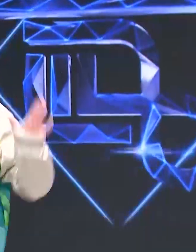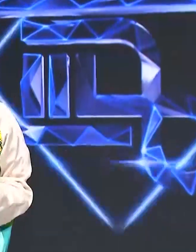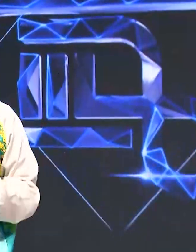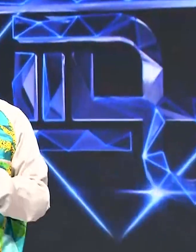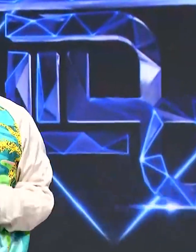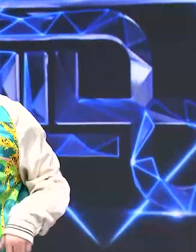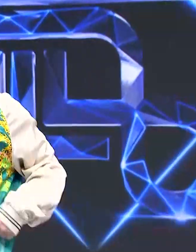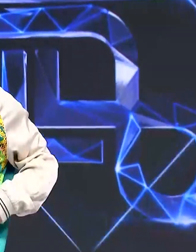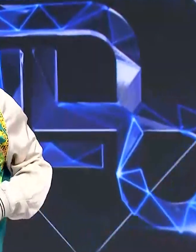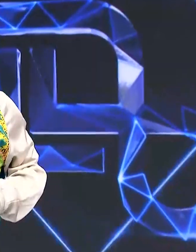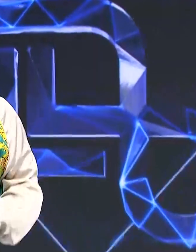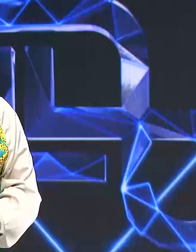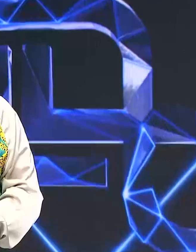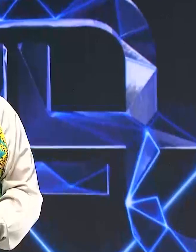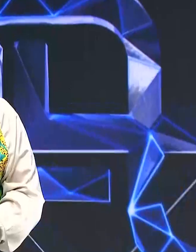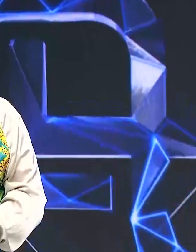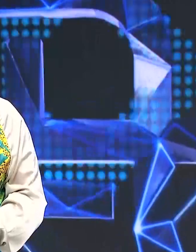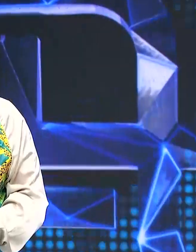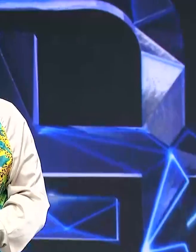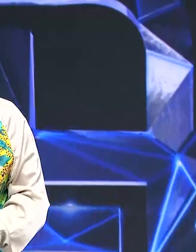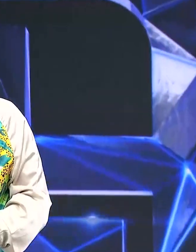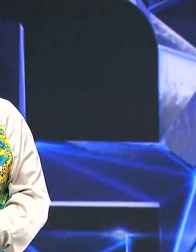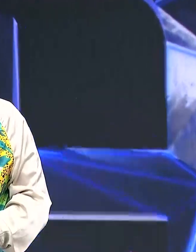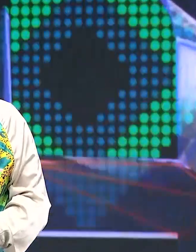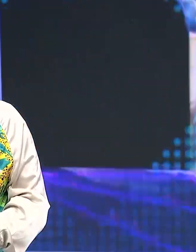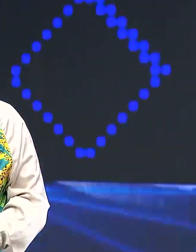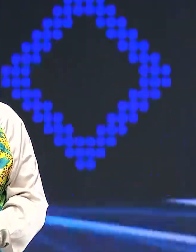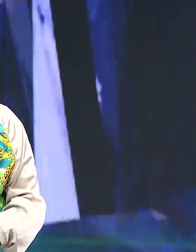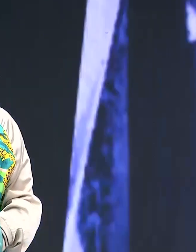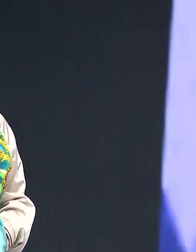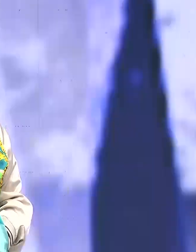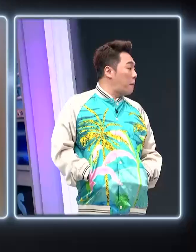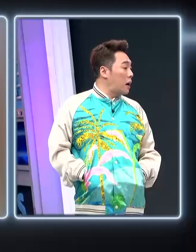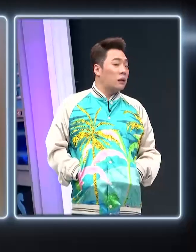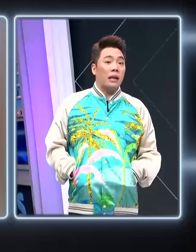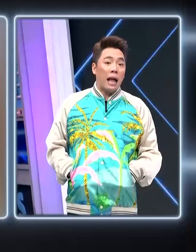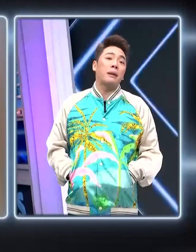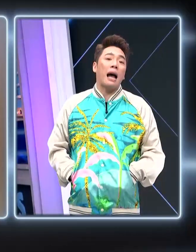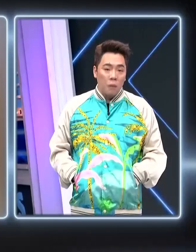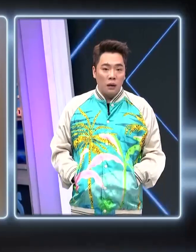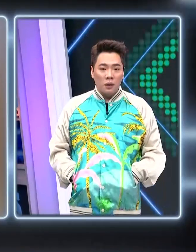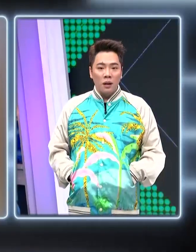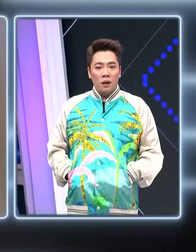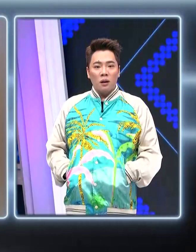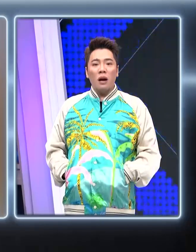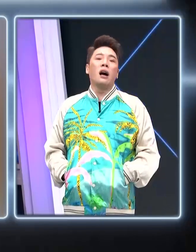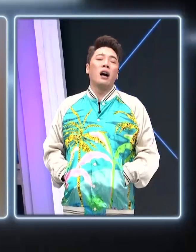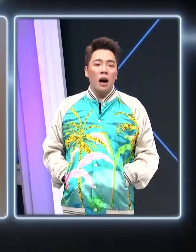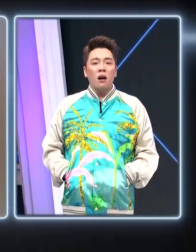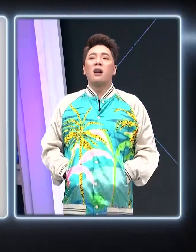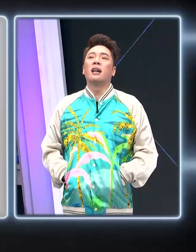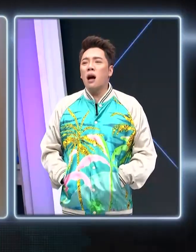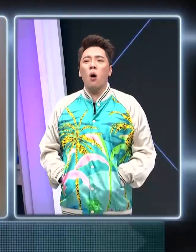ฟเดอะเดย์เลยฮะ ครับ ผู้จัดการนิติคอนโดมิเนียมตอนแรกจะเรียก 50,000 แต่ได้ไป 30,000 ต่อรองเหลือ 30,000